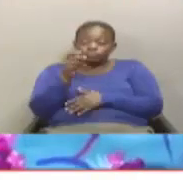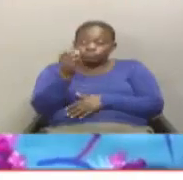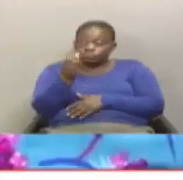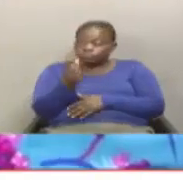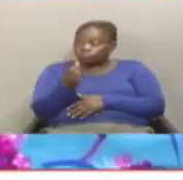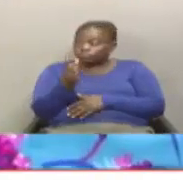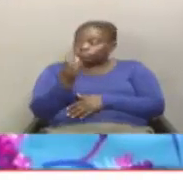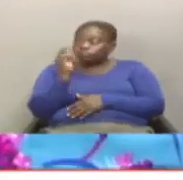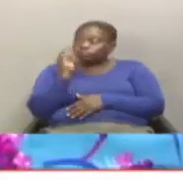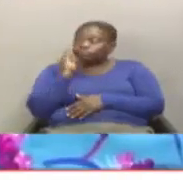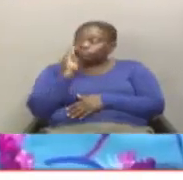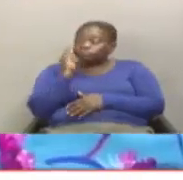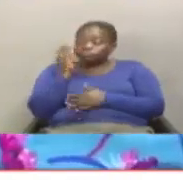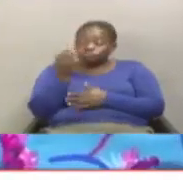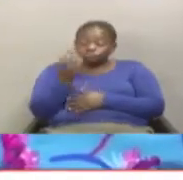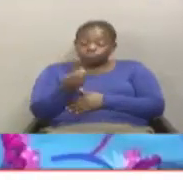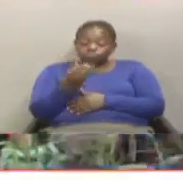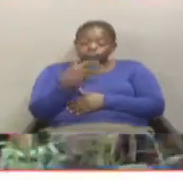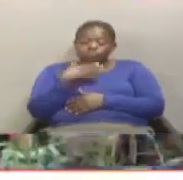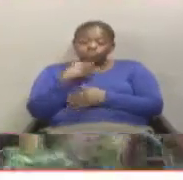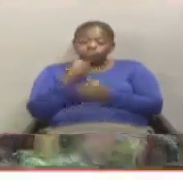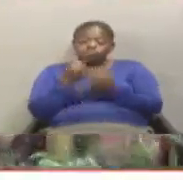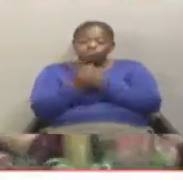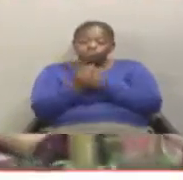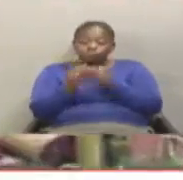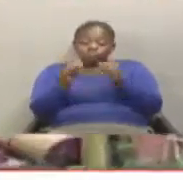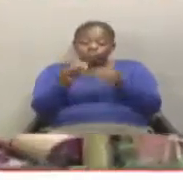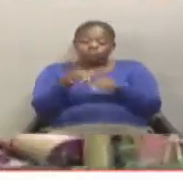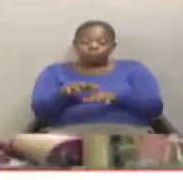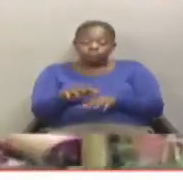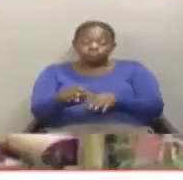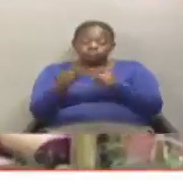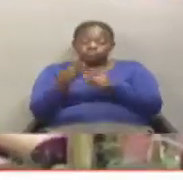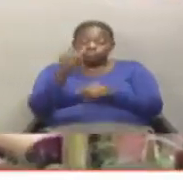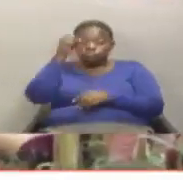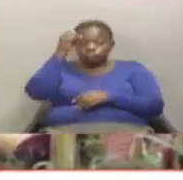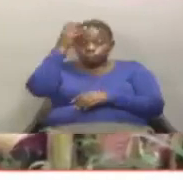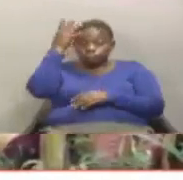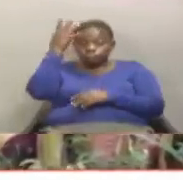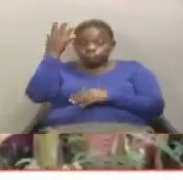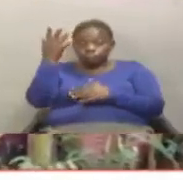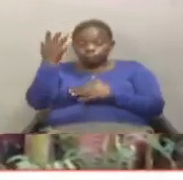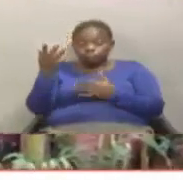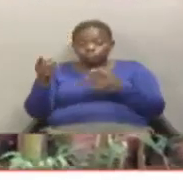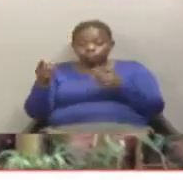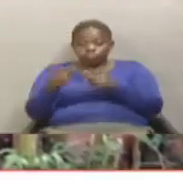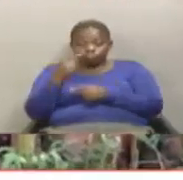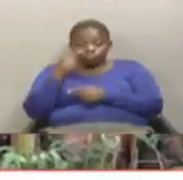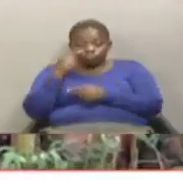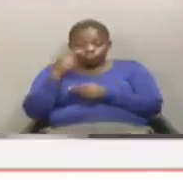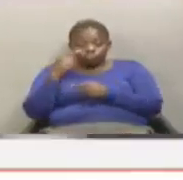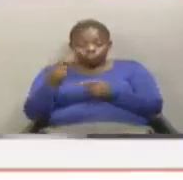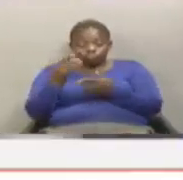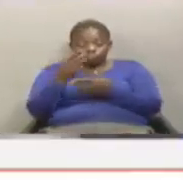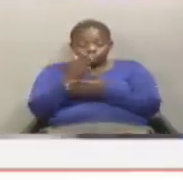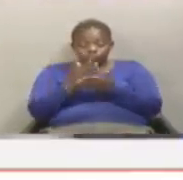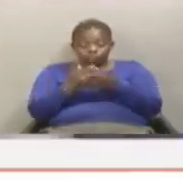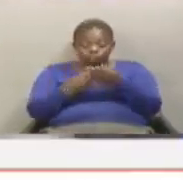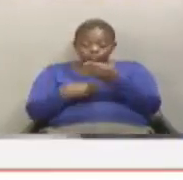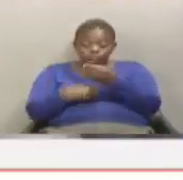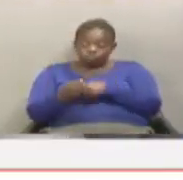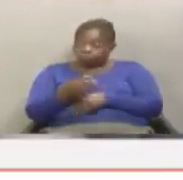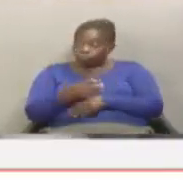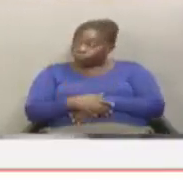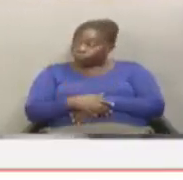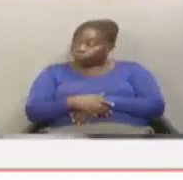6 obuliwo nga bagala okutaasa ekijja wabula kyebabuuseeko ate okulaba mu kitundu kyatundiddwa abanene eri